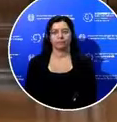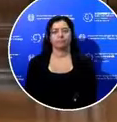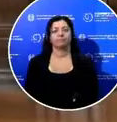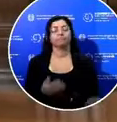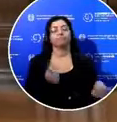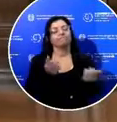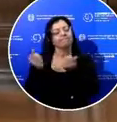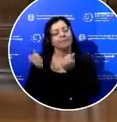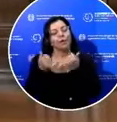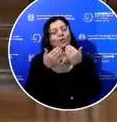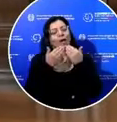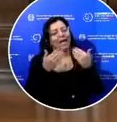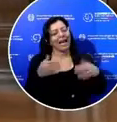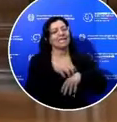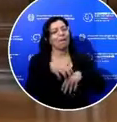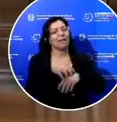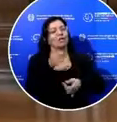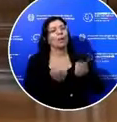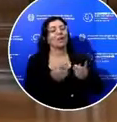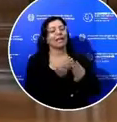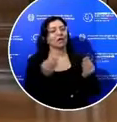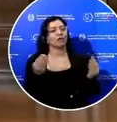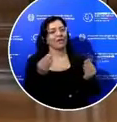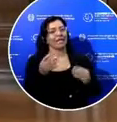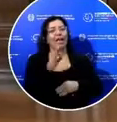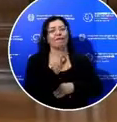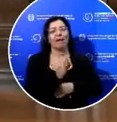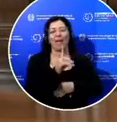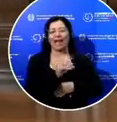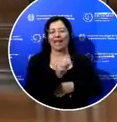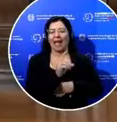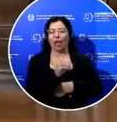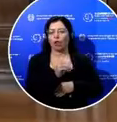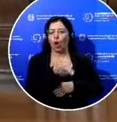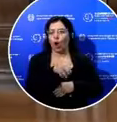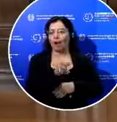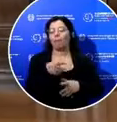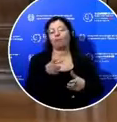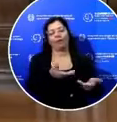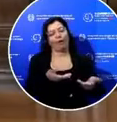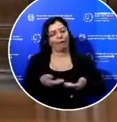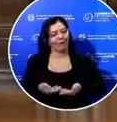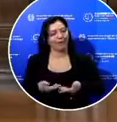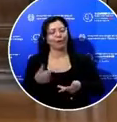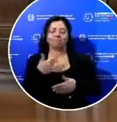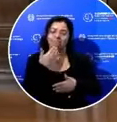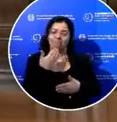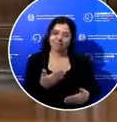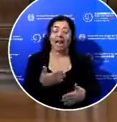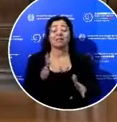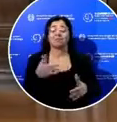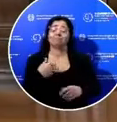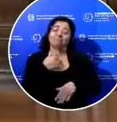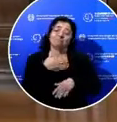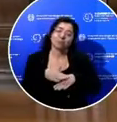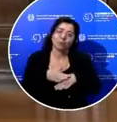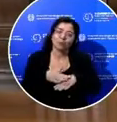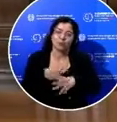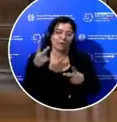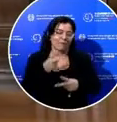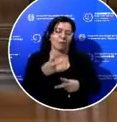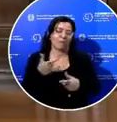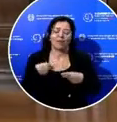Saluto e ringrazio la Ministra per le politiche giovanili, Fabiana Dandone, per questo invito. E mi scuso sinceramente di non poter